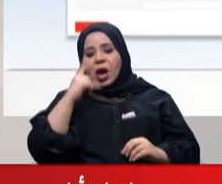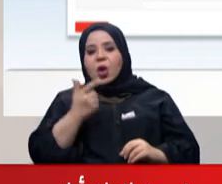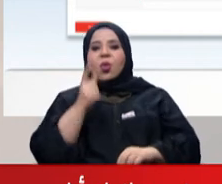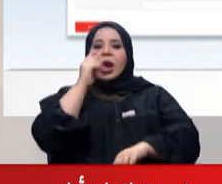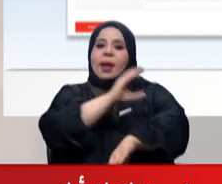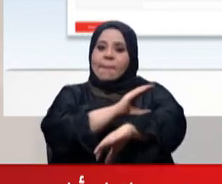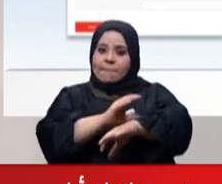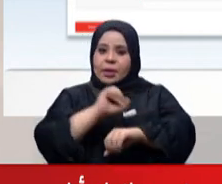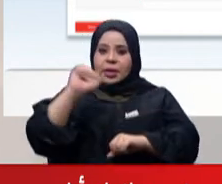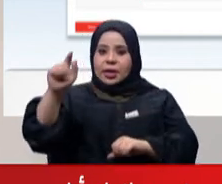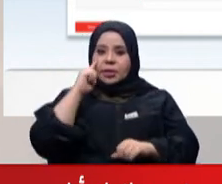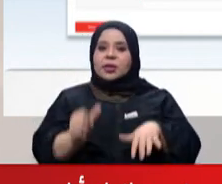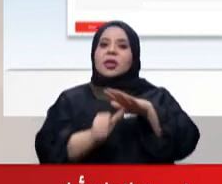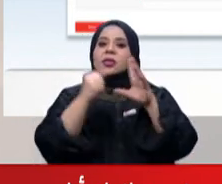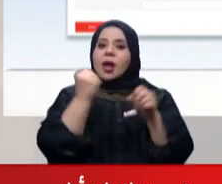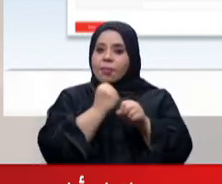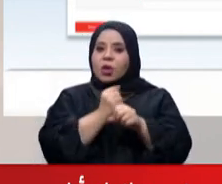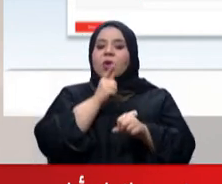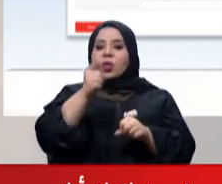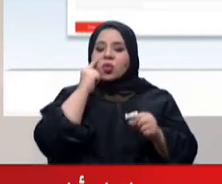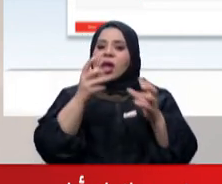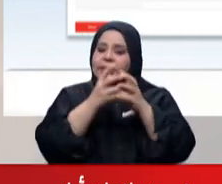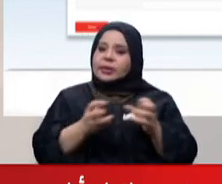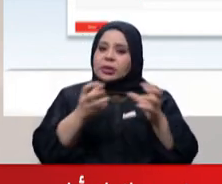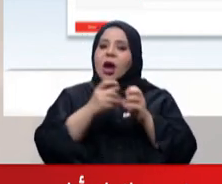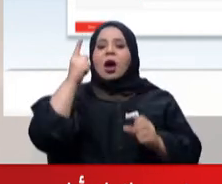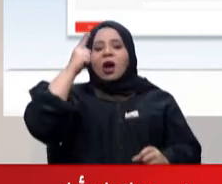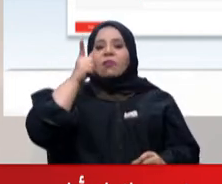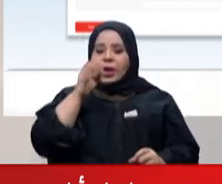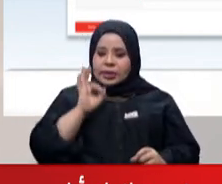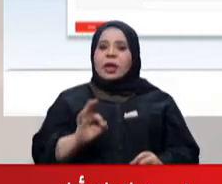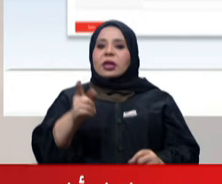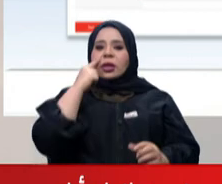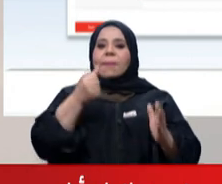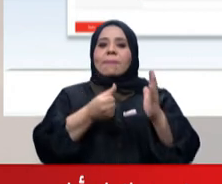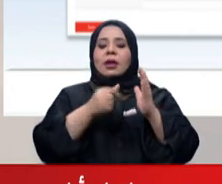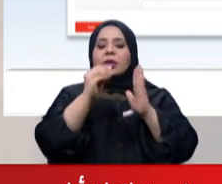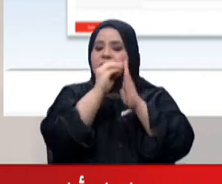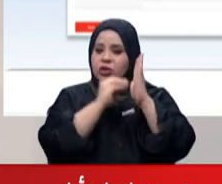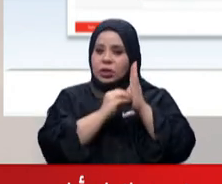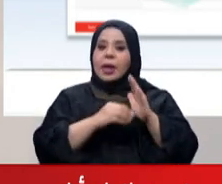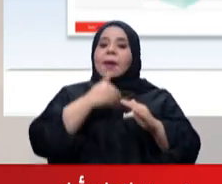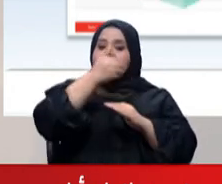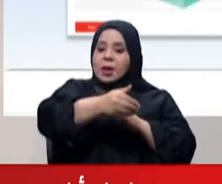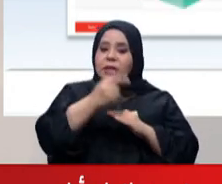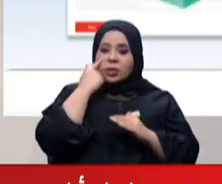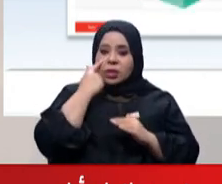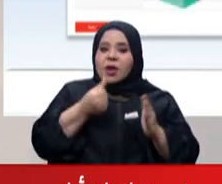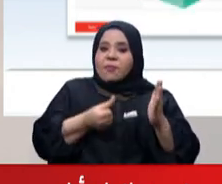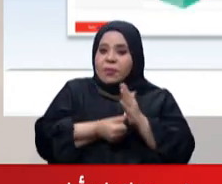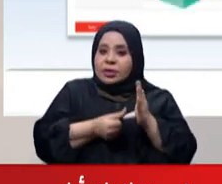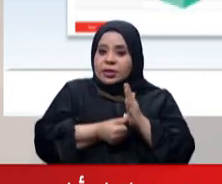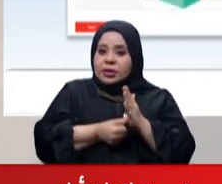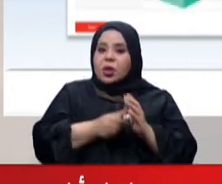لصاحب العمل يفيد بإنهاء عملية التسجيل عشان يتأكد منها. عند صرف الرواتب حسب فاتورة شهر